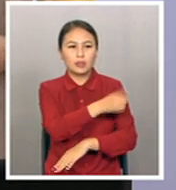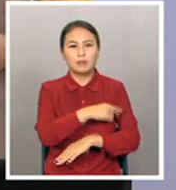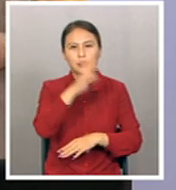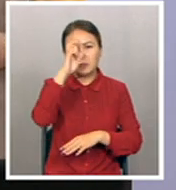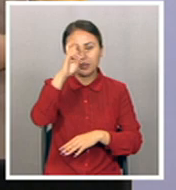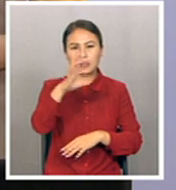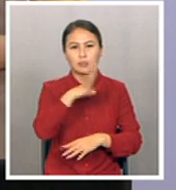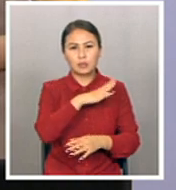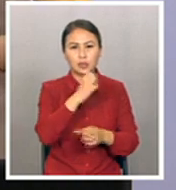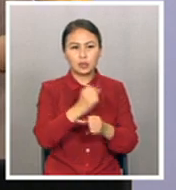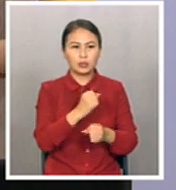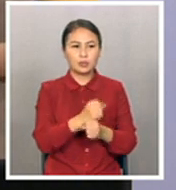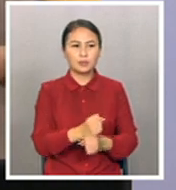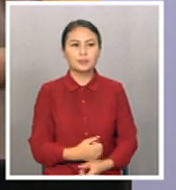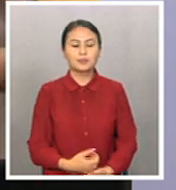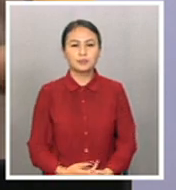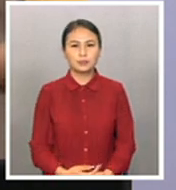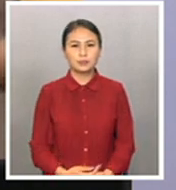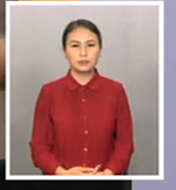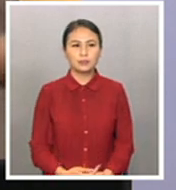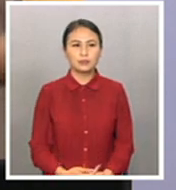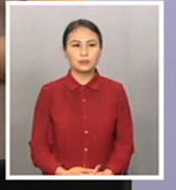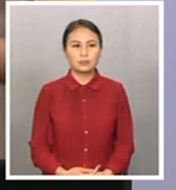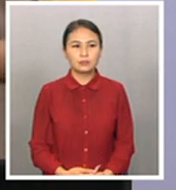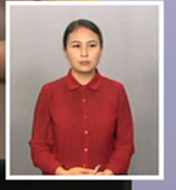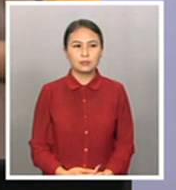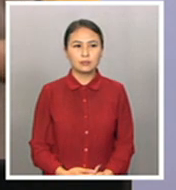қуатты мемлекет құрды.